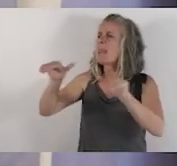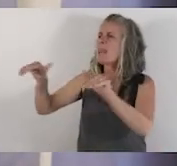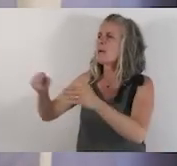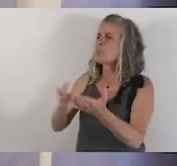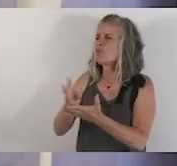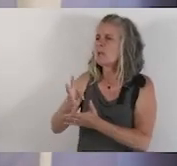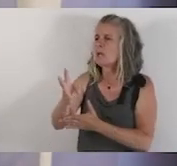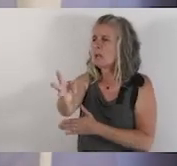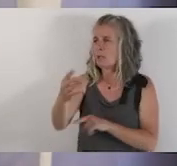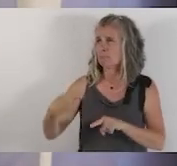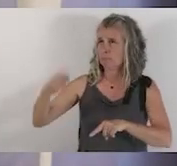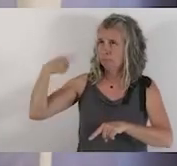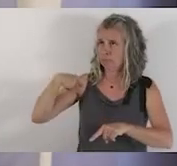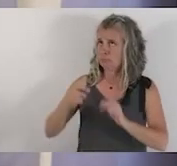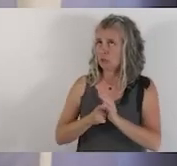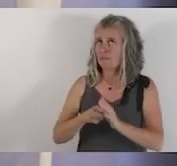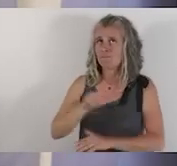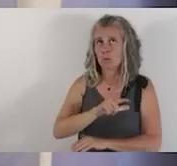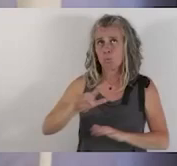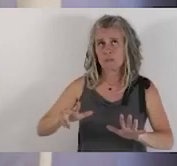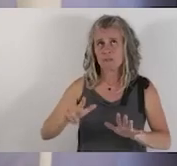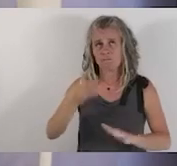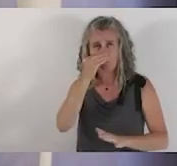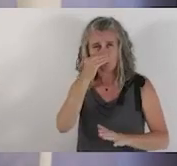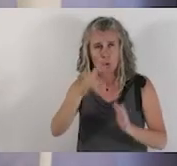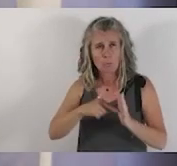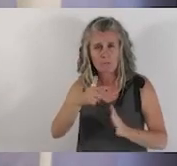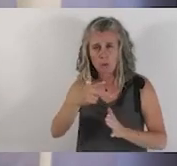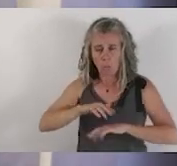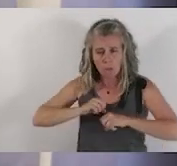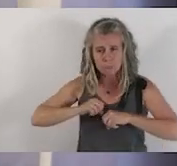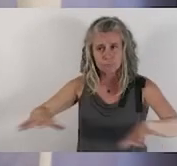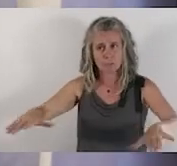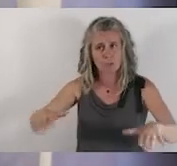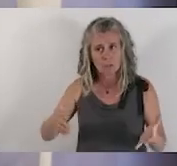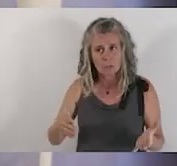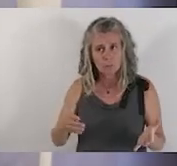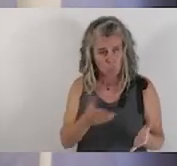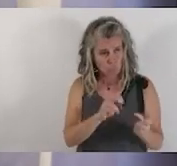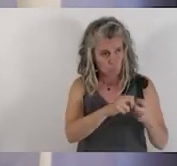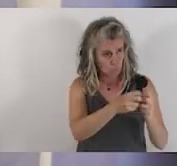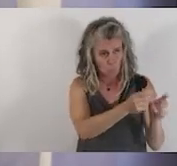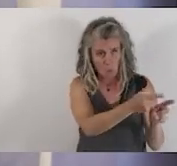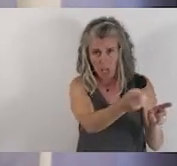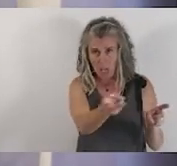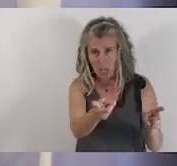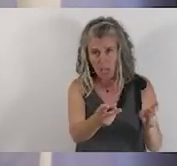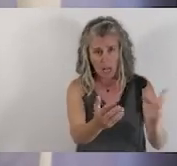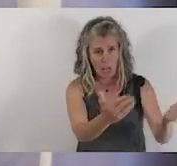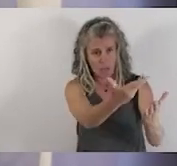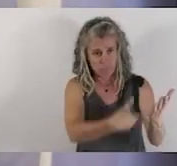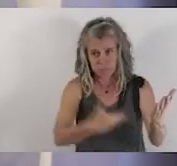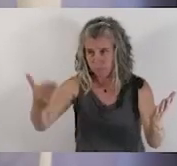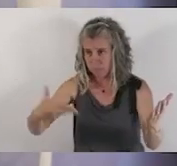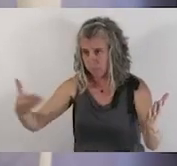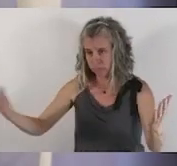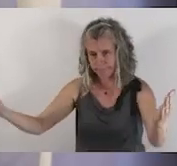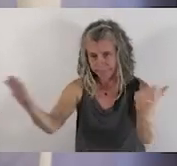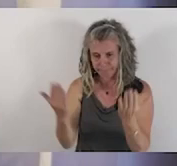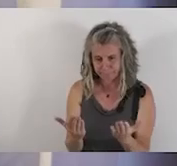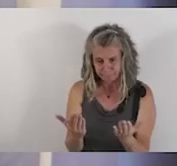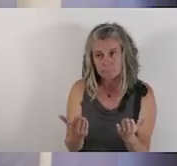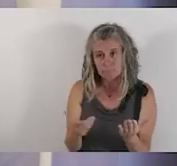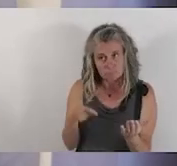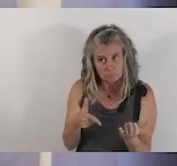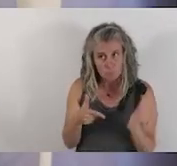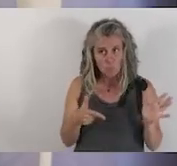le 28 février 2023. Donc, un certain nombre de structures ont répondu. Et vous avez la liste